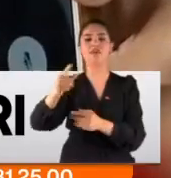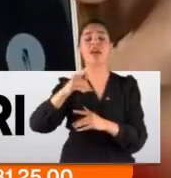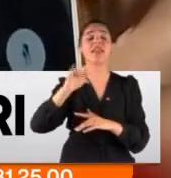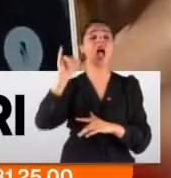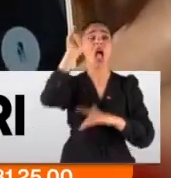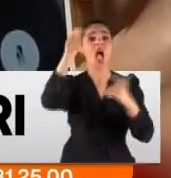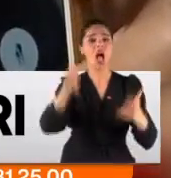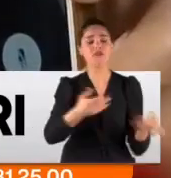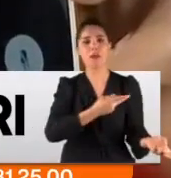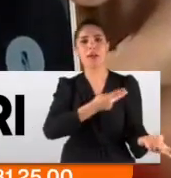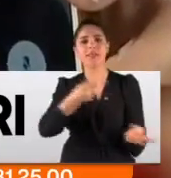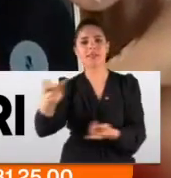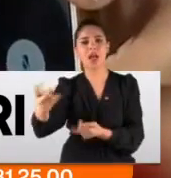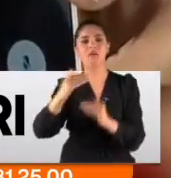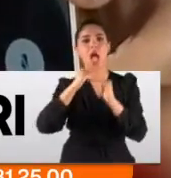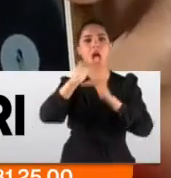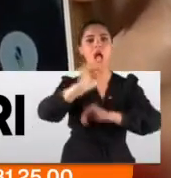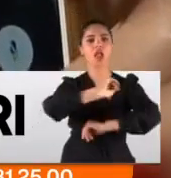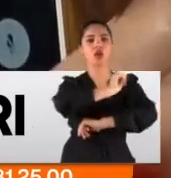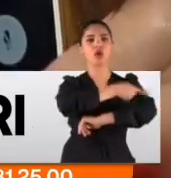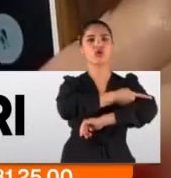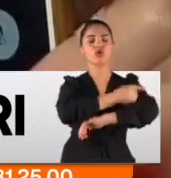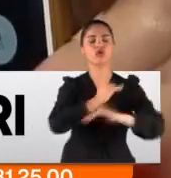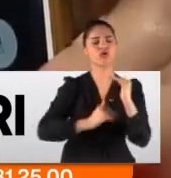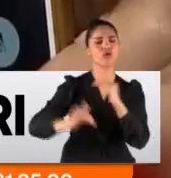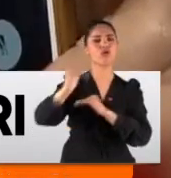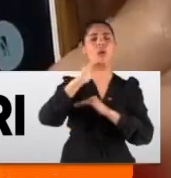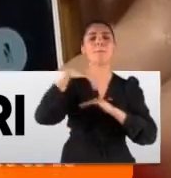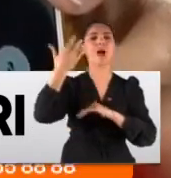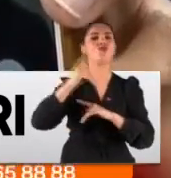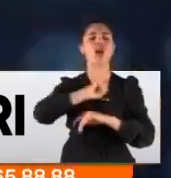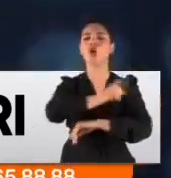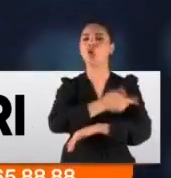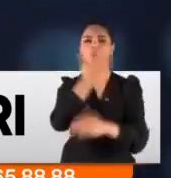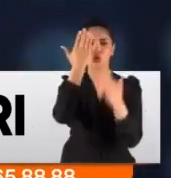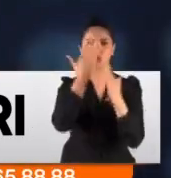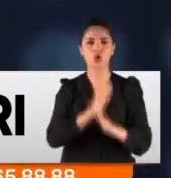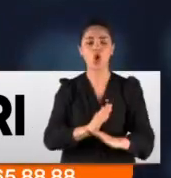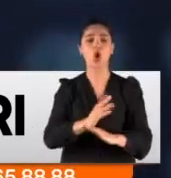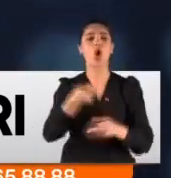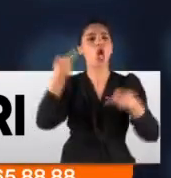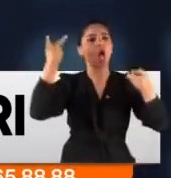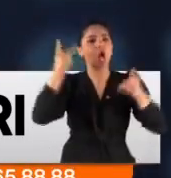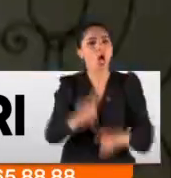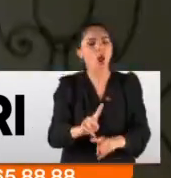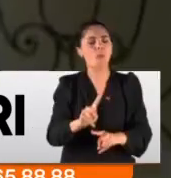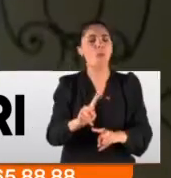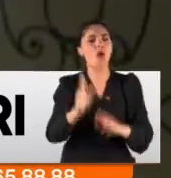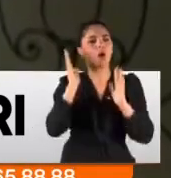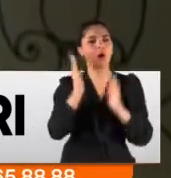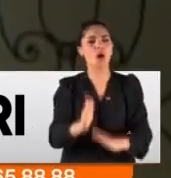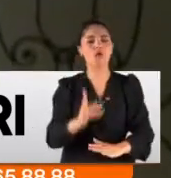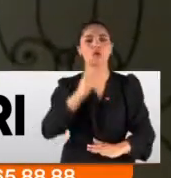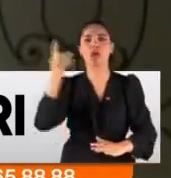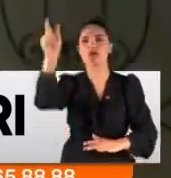Havalimanlarına davet ediyorum. Halkın gücünün üstünde bir güç ben tanımadım bugüne kadar. Biz ölümüne. Başkan